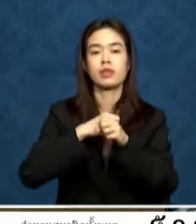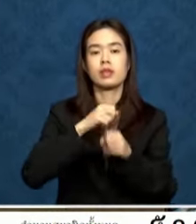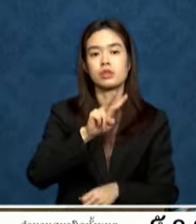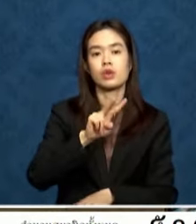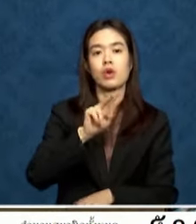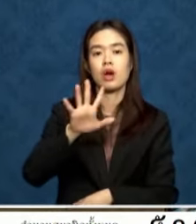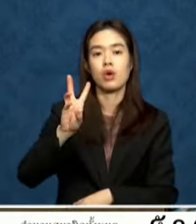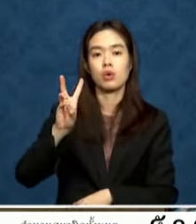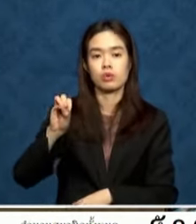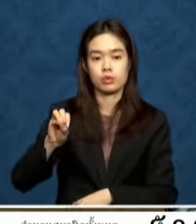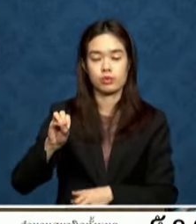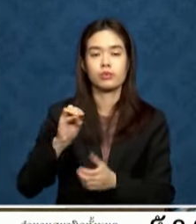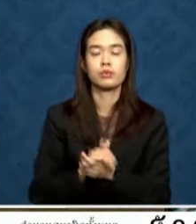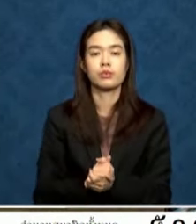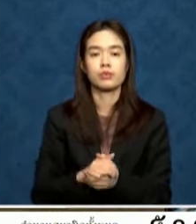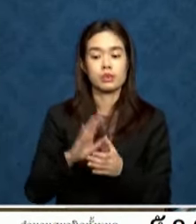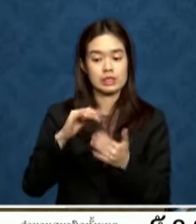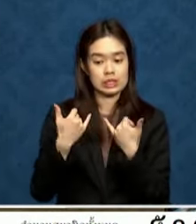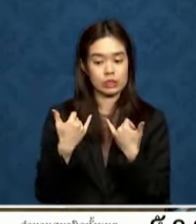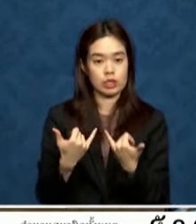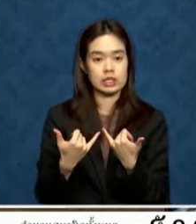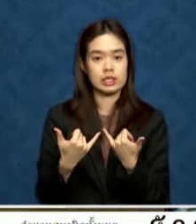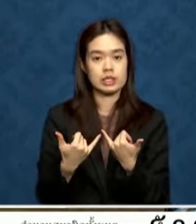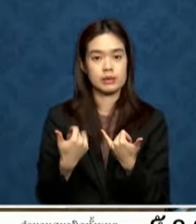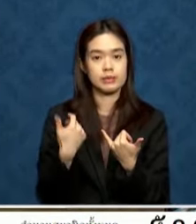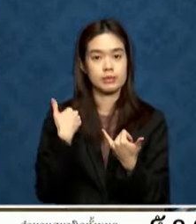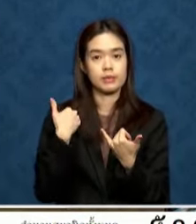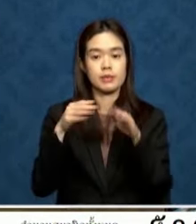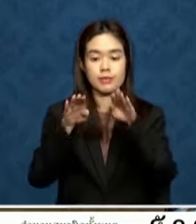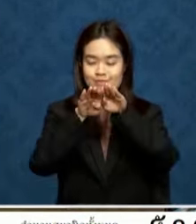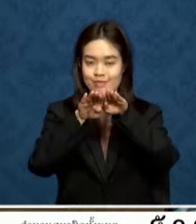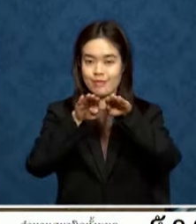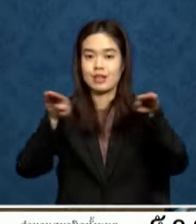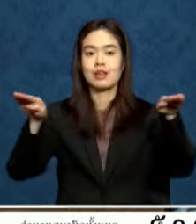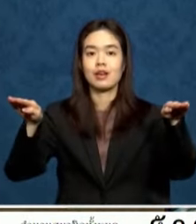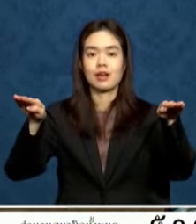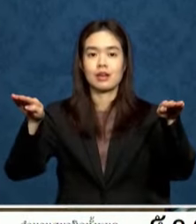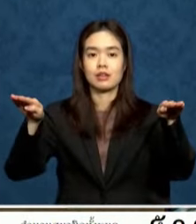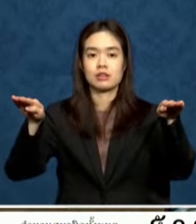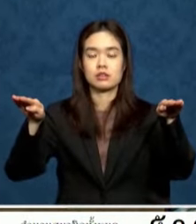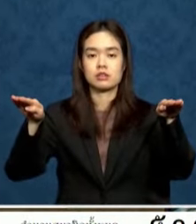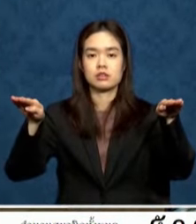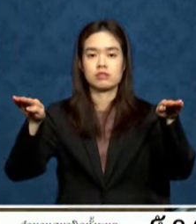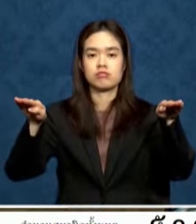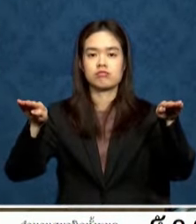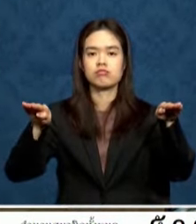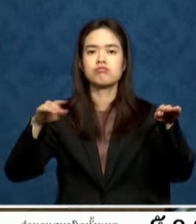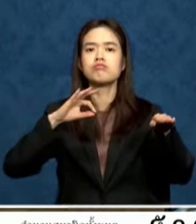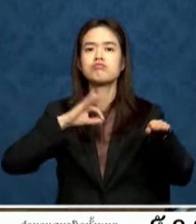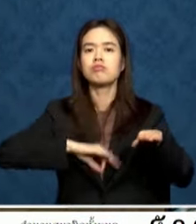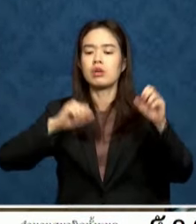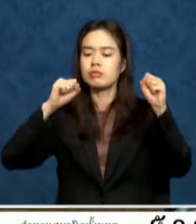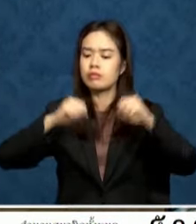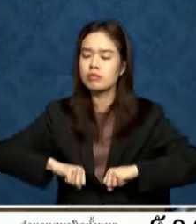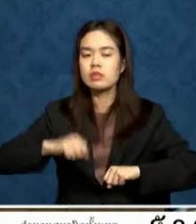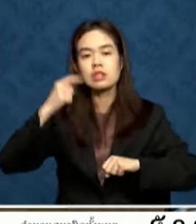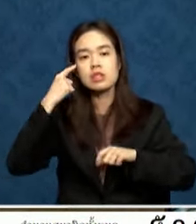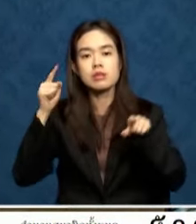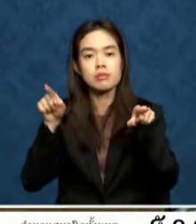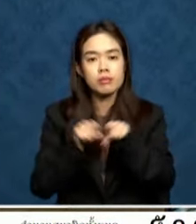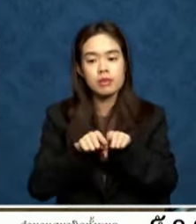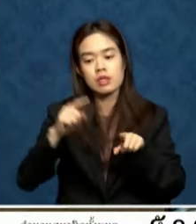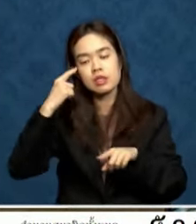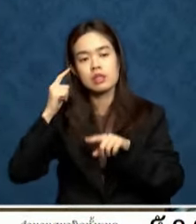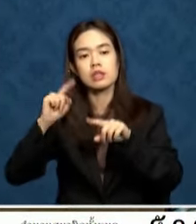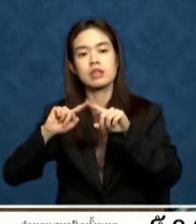บับปัจจุบันใช้หลักเกณฑ์ในการตัดสินว่าเห็นชอบหรือไม่เห็นช